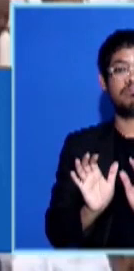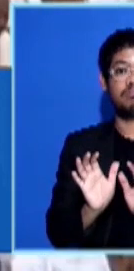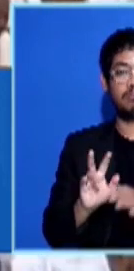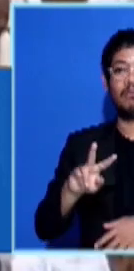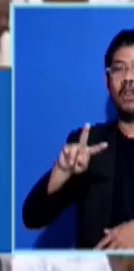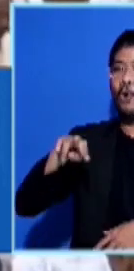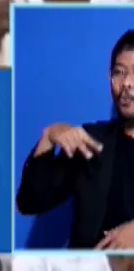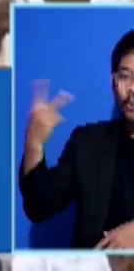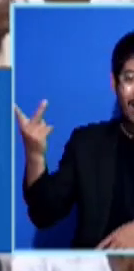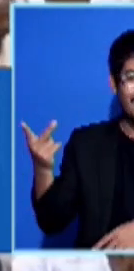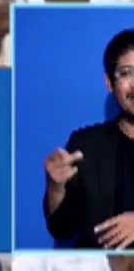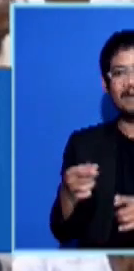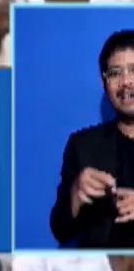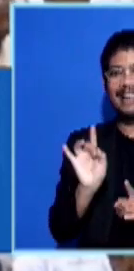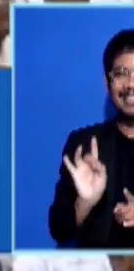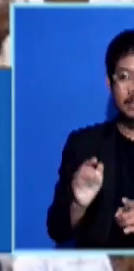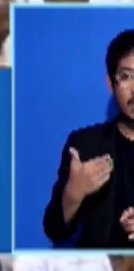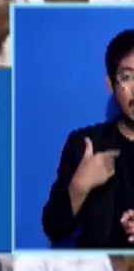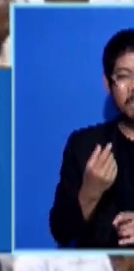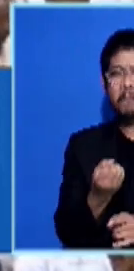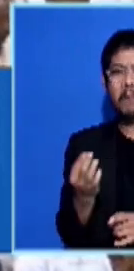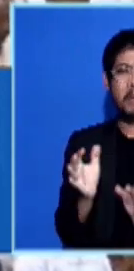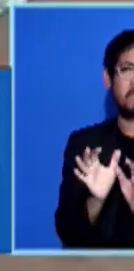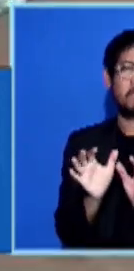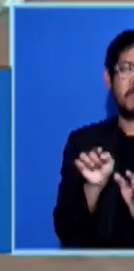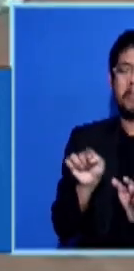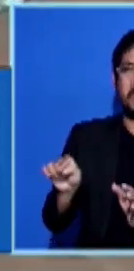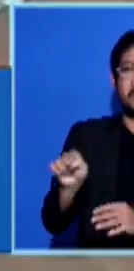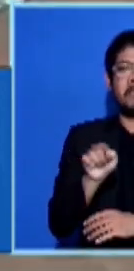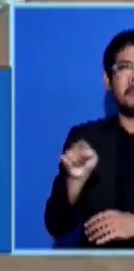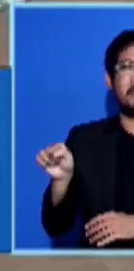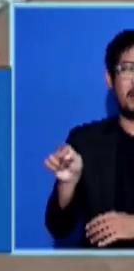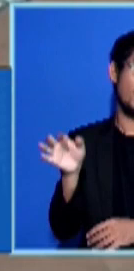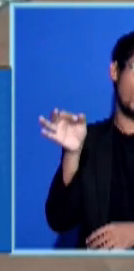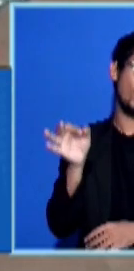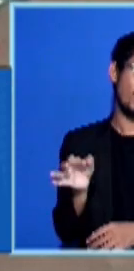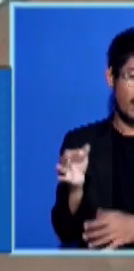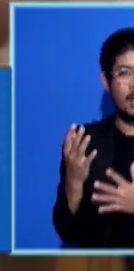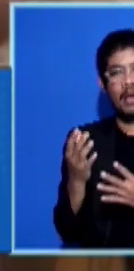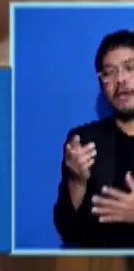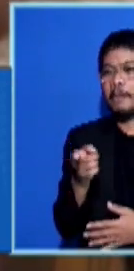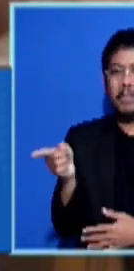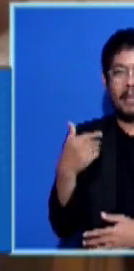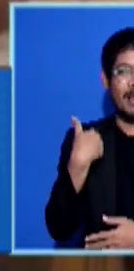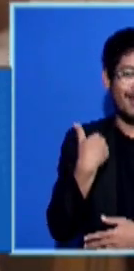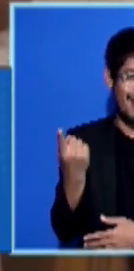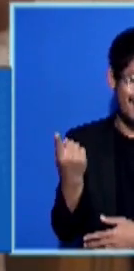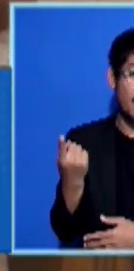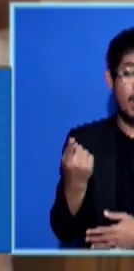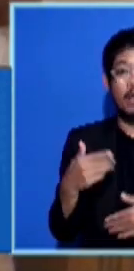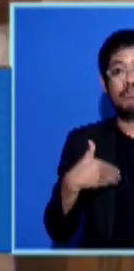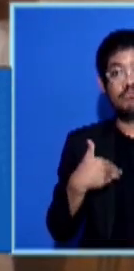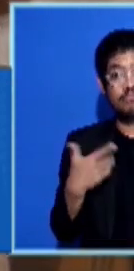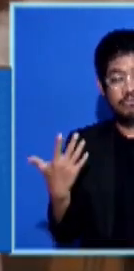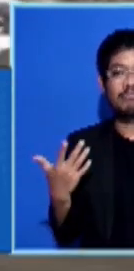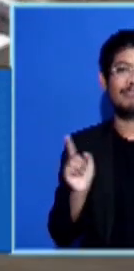Tritis dan sebagian di antaranya adalah para pemudik dari luar kota. Antusiasme masyarakat khususnya umat Muslim dalam menyambut Idul